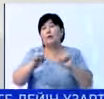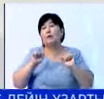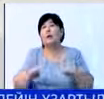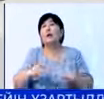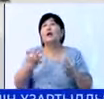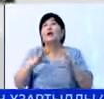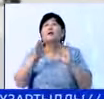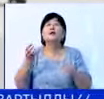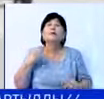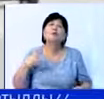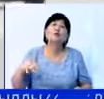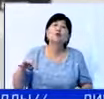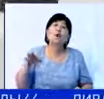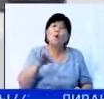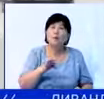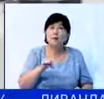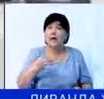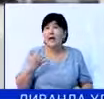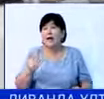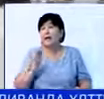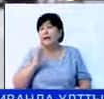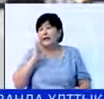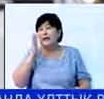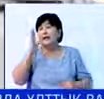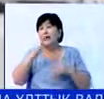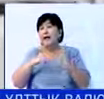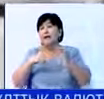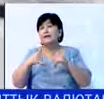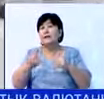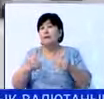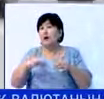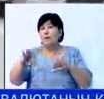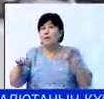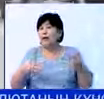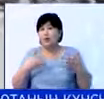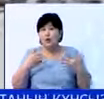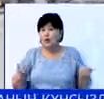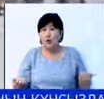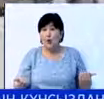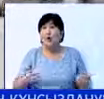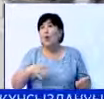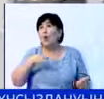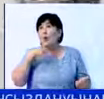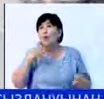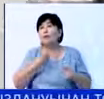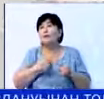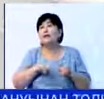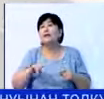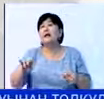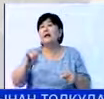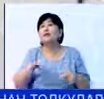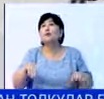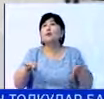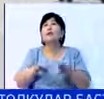Жалпы Қызылорда облысында қазіргі таңда салынып жатқан бізде проект жоқ. Көбісі енді ол республикалық деңгейде